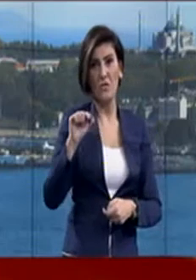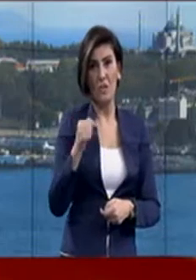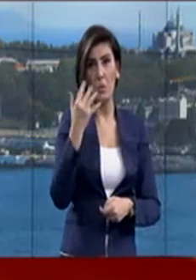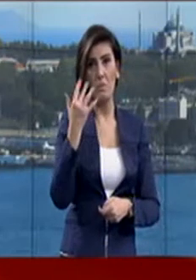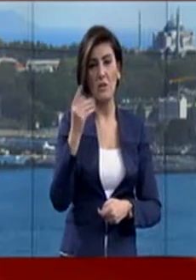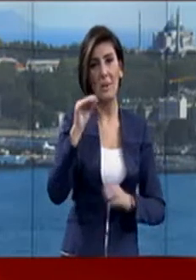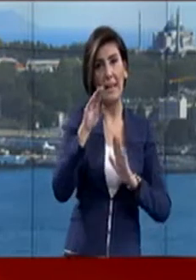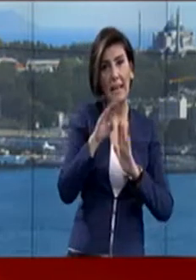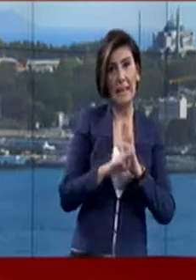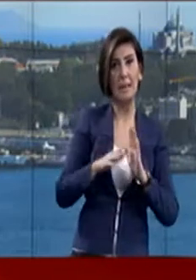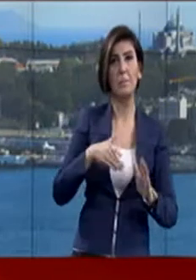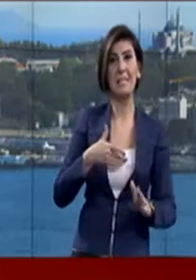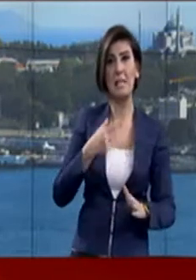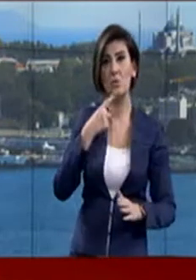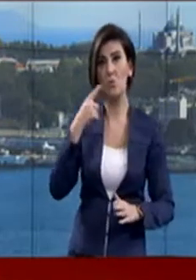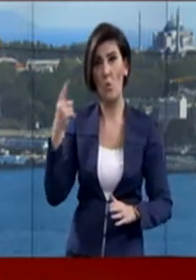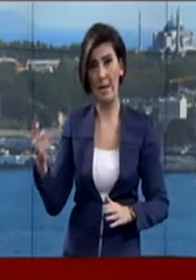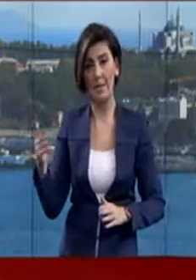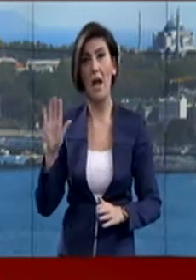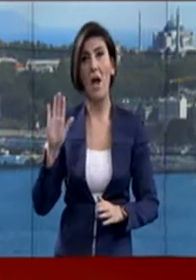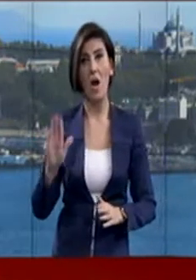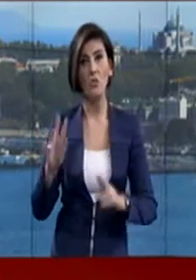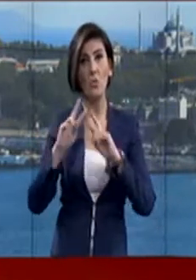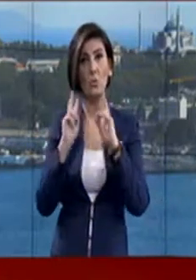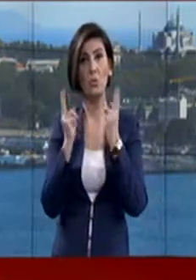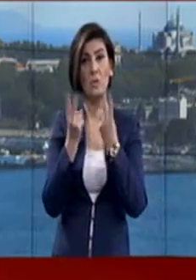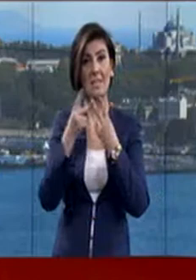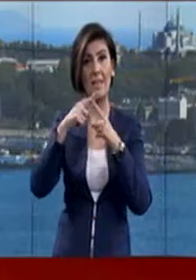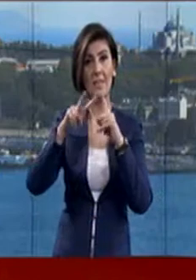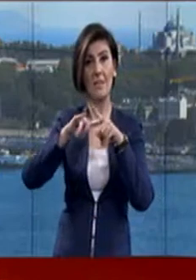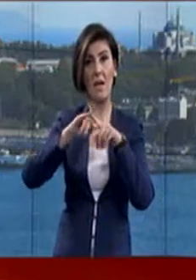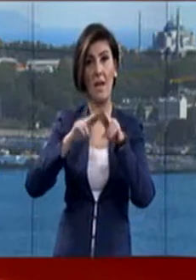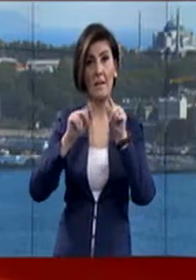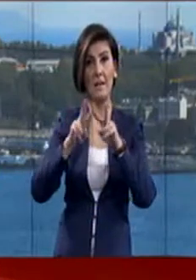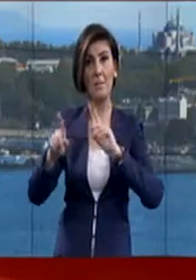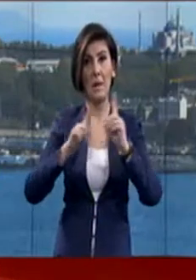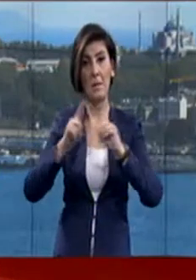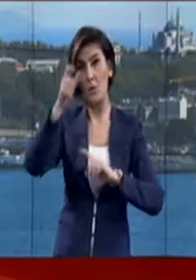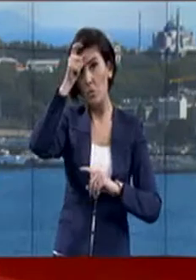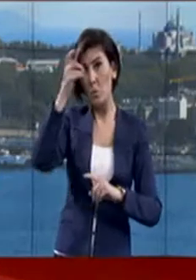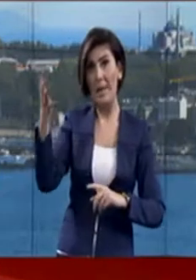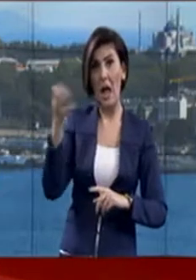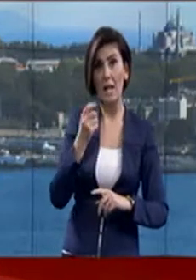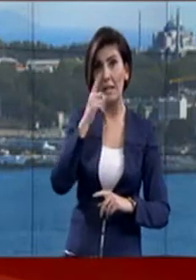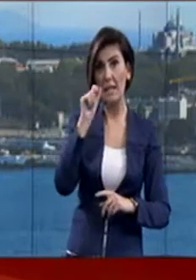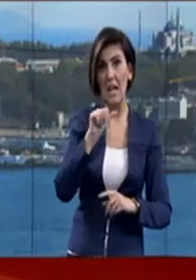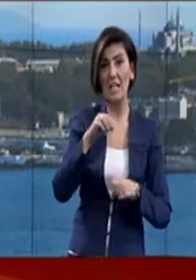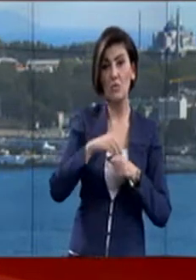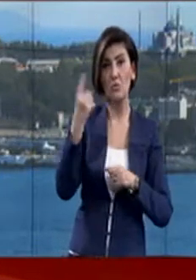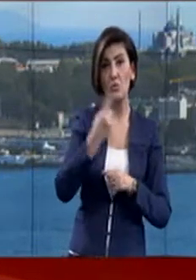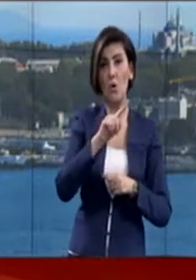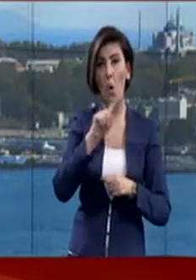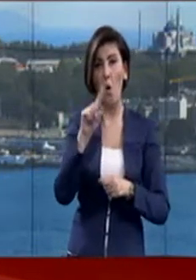bir indirim talebinde bulunduğunu belirtti. Ancak Uluslararası Tahkim Mahkemesi, Türkiye'nin aldığı gaz için